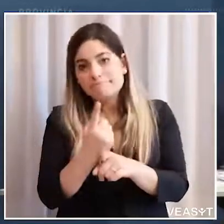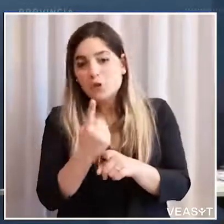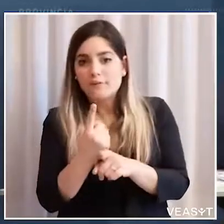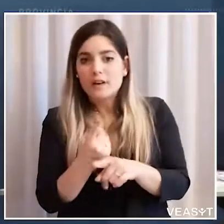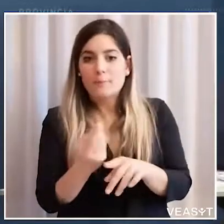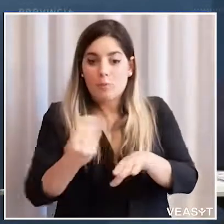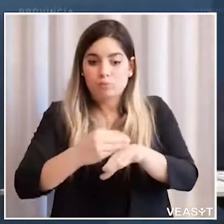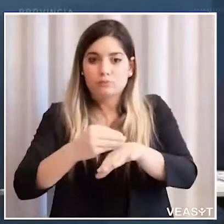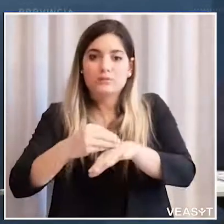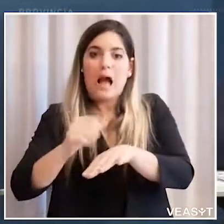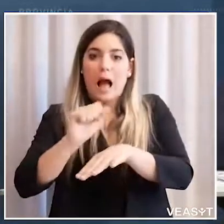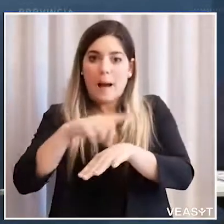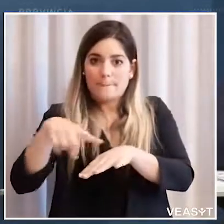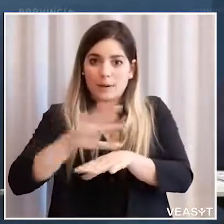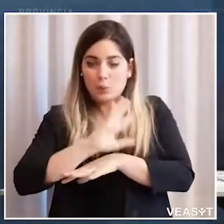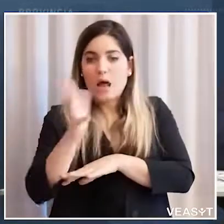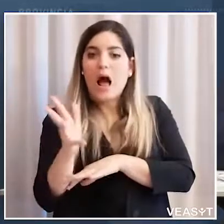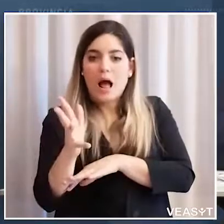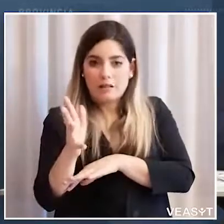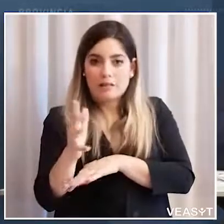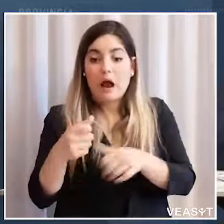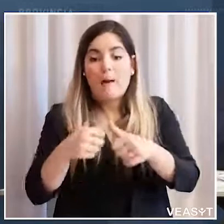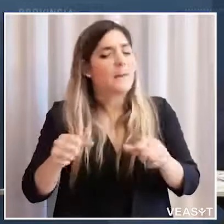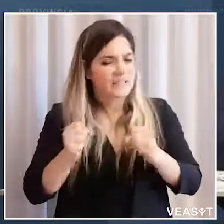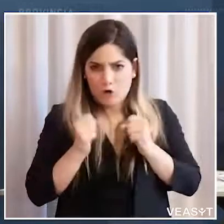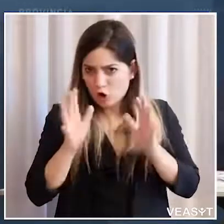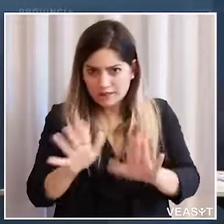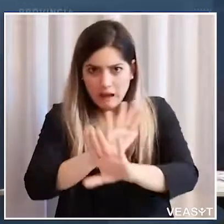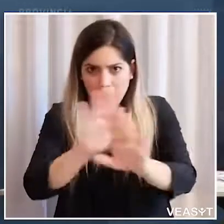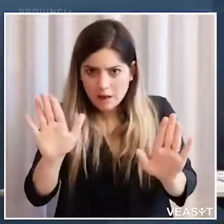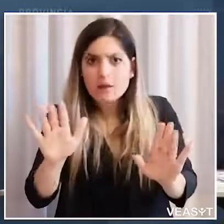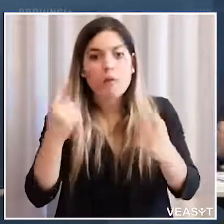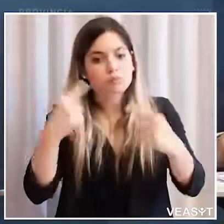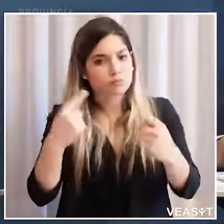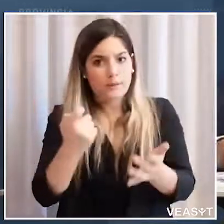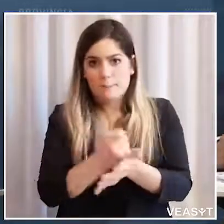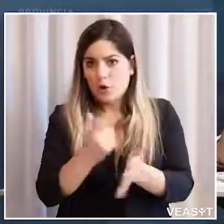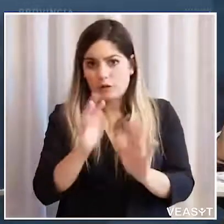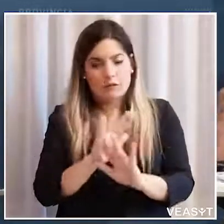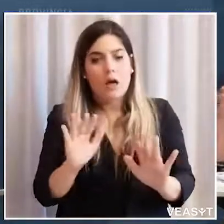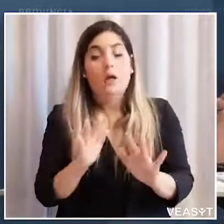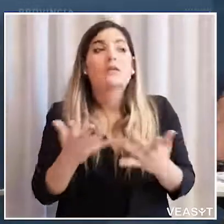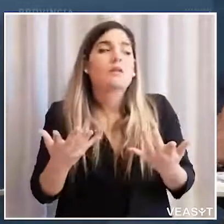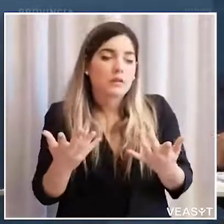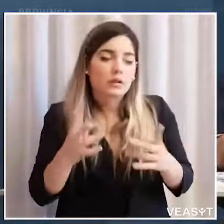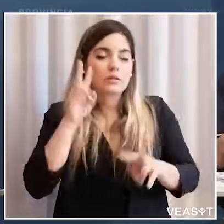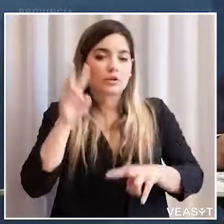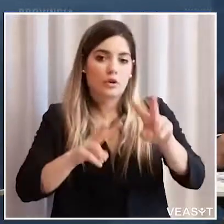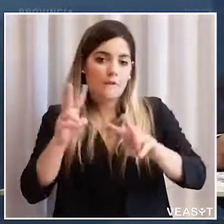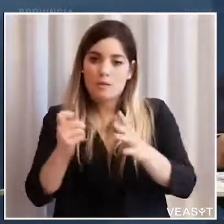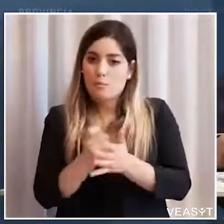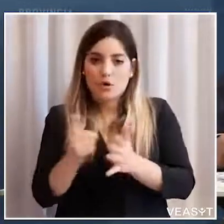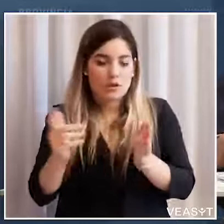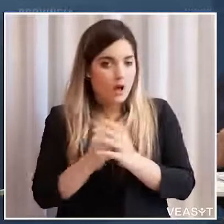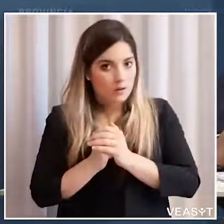dovremmo anche implementare una app sempre a base volontaria perché questo è importantissimo per poter sorvegliare